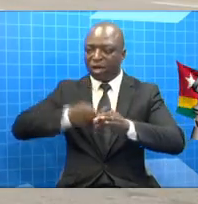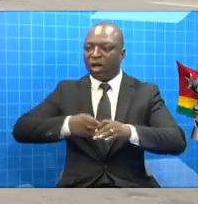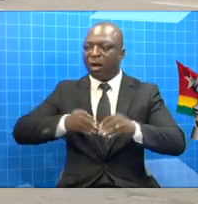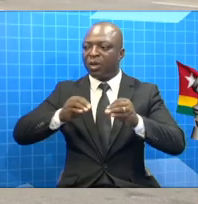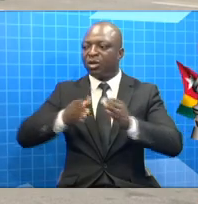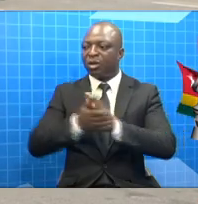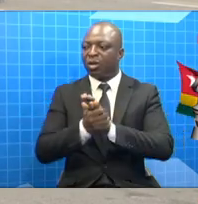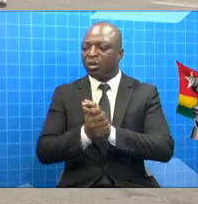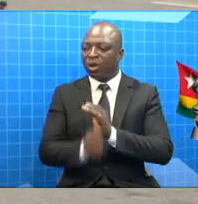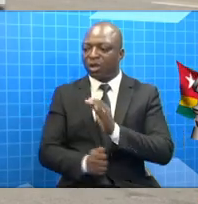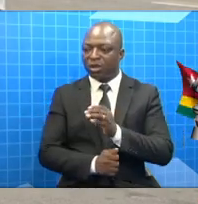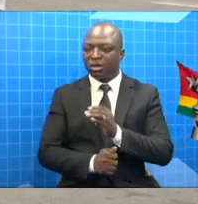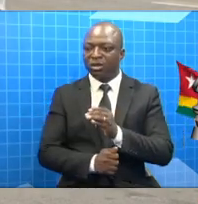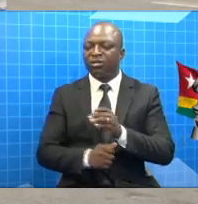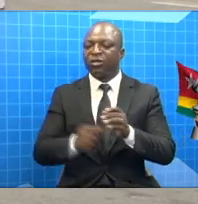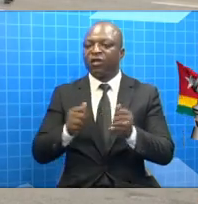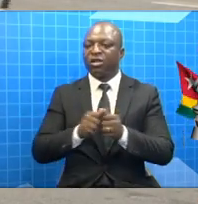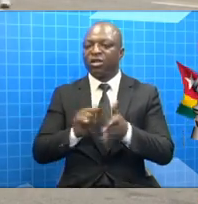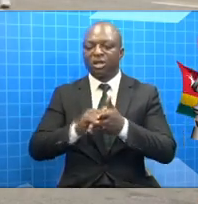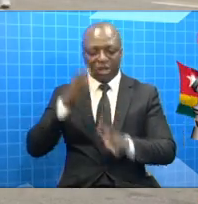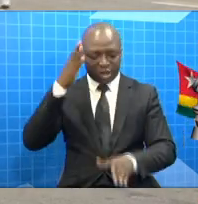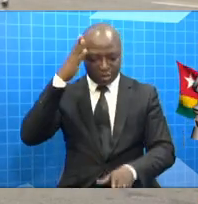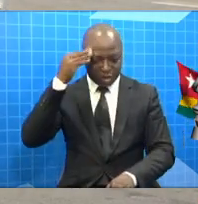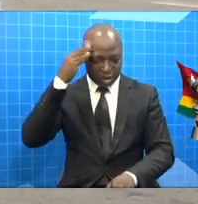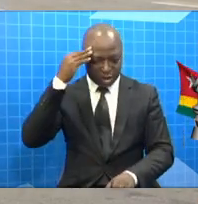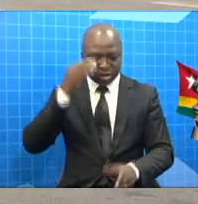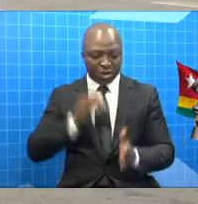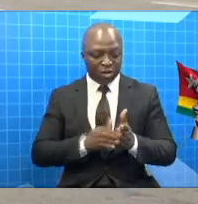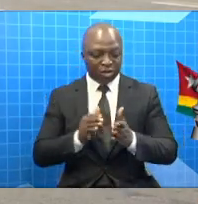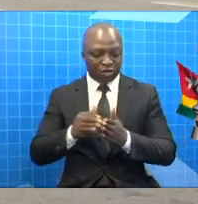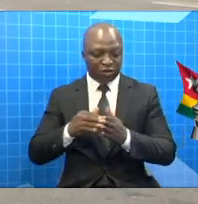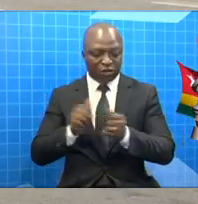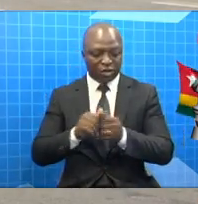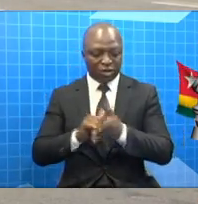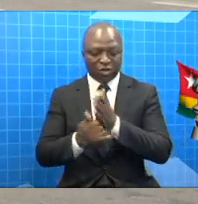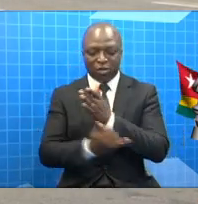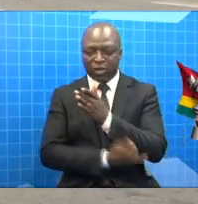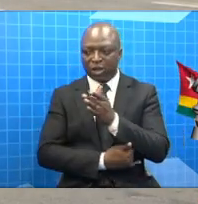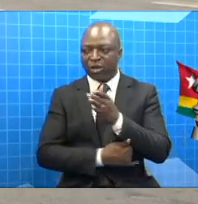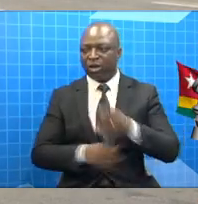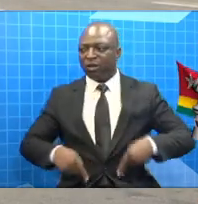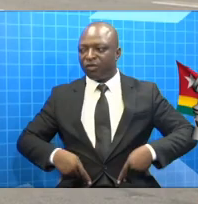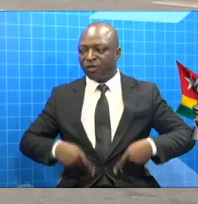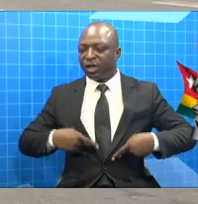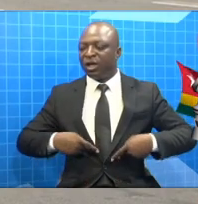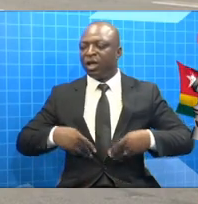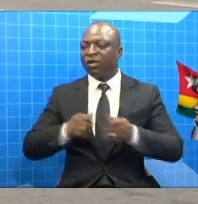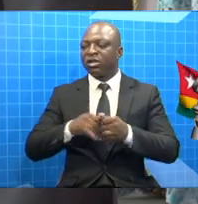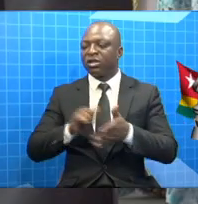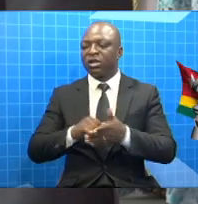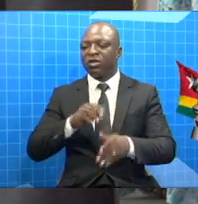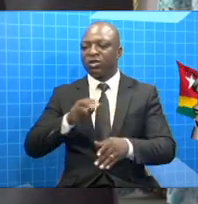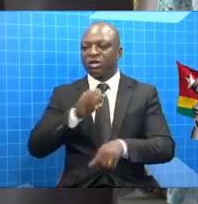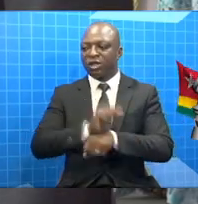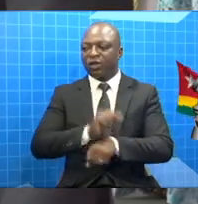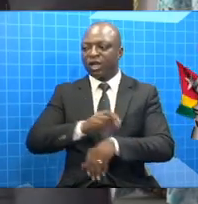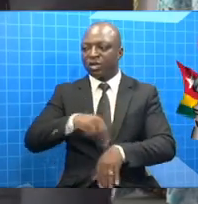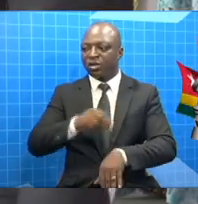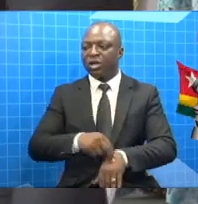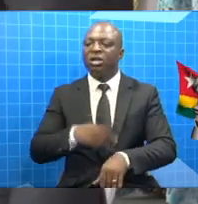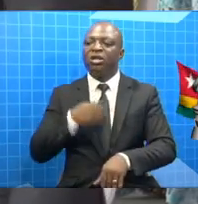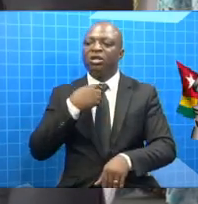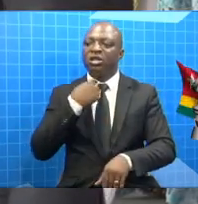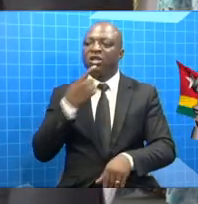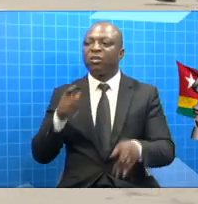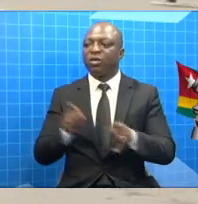leurs compétences et leurs expériences acquises souvent au péril de leur vie au service de la défense nationale. Ils expriment